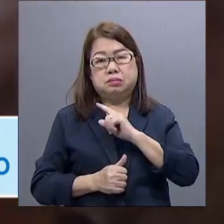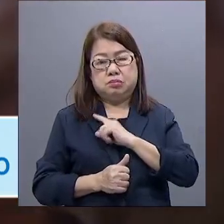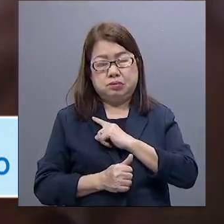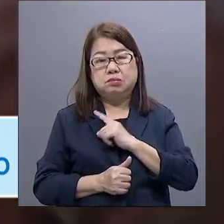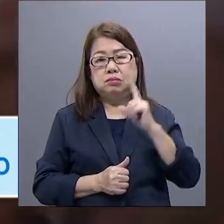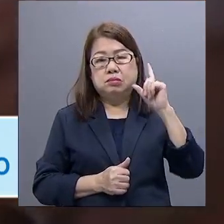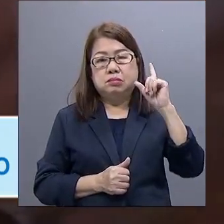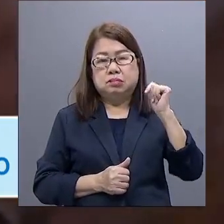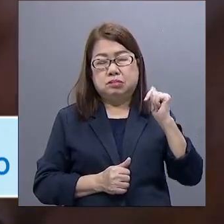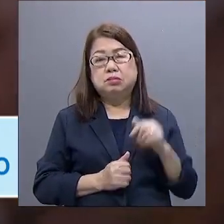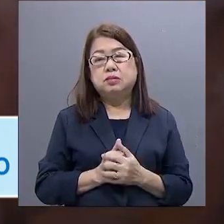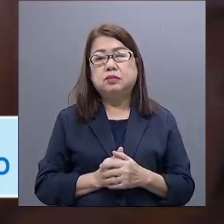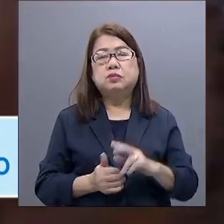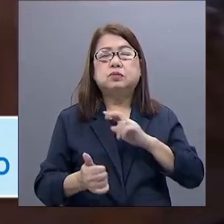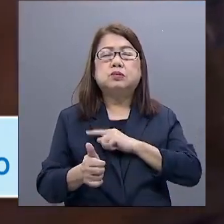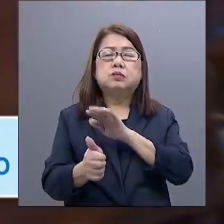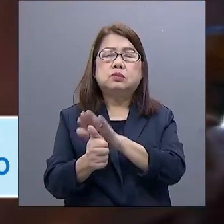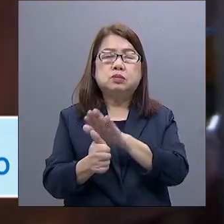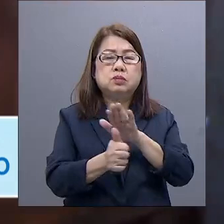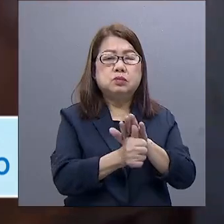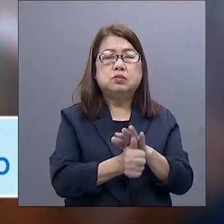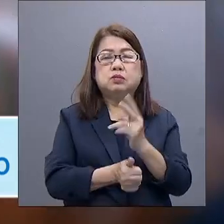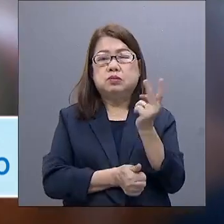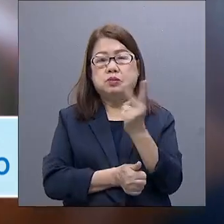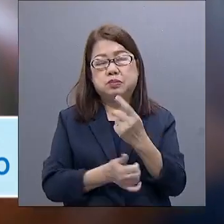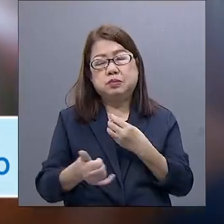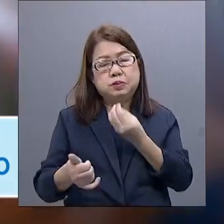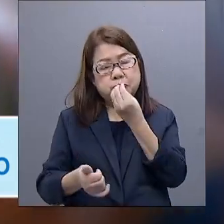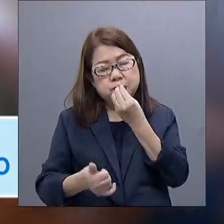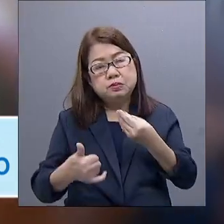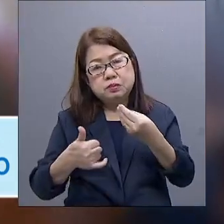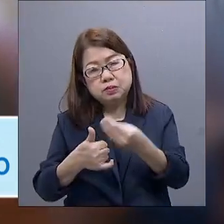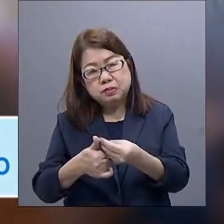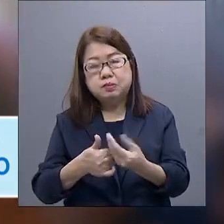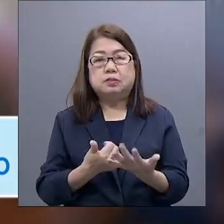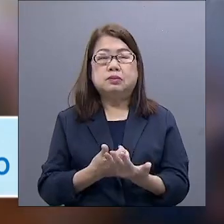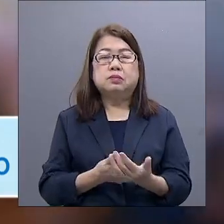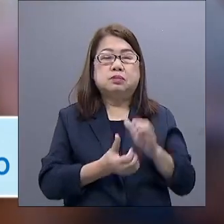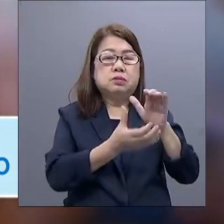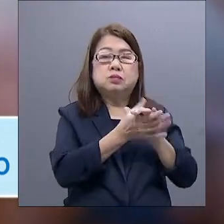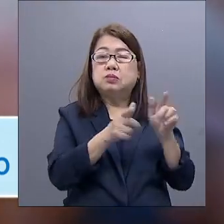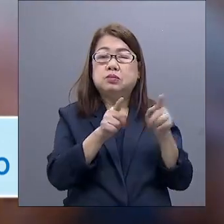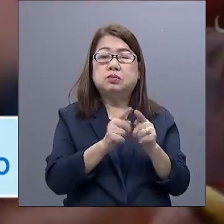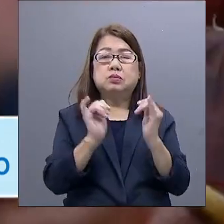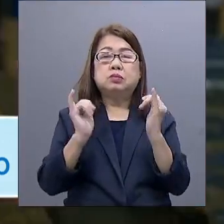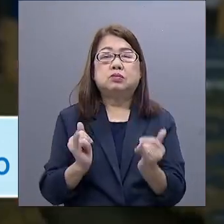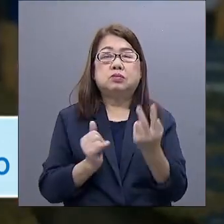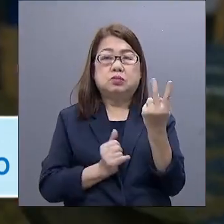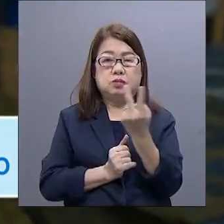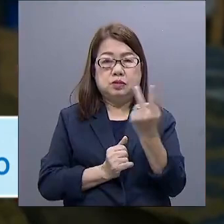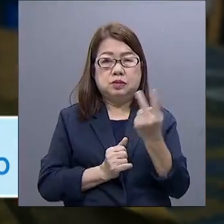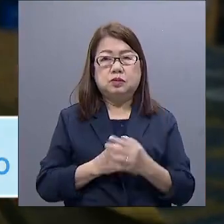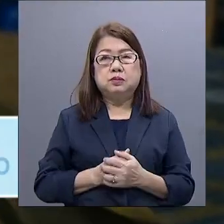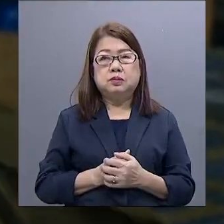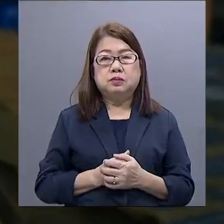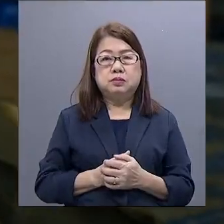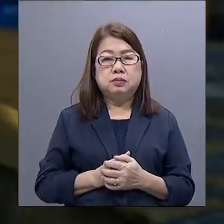พรรยา คอยดูแหกัอย่ใกล้ชดป้อนข้าวป้อนน้ำลูชายแล้็ต้องดูแสามีตัเองอีกส